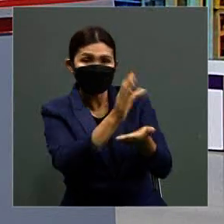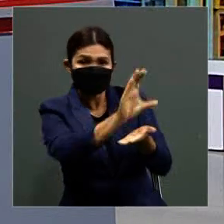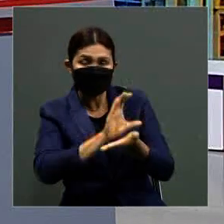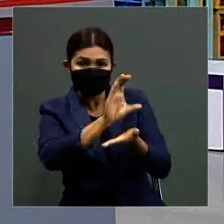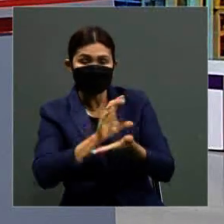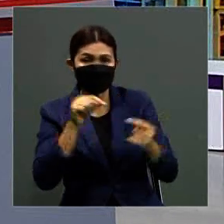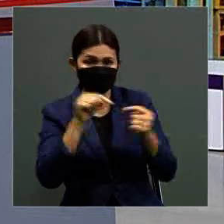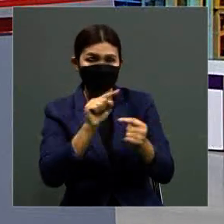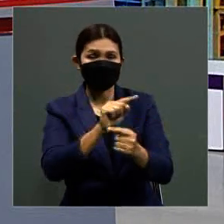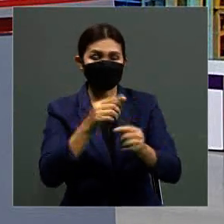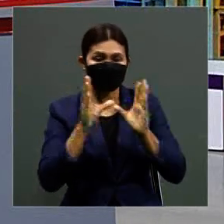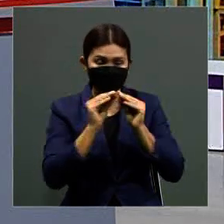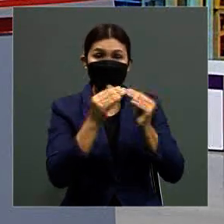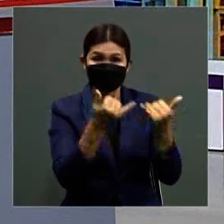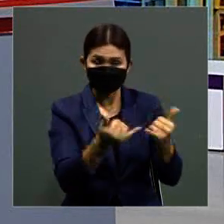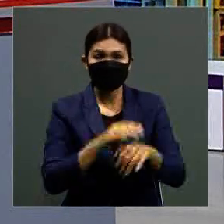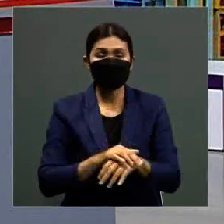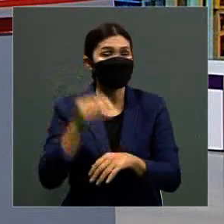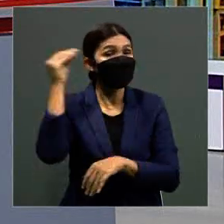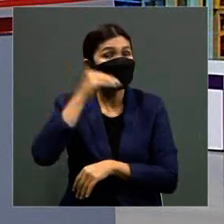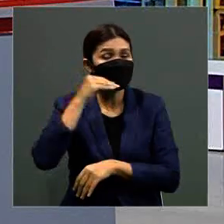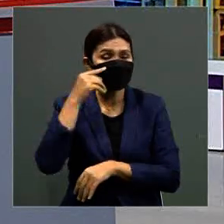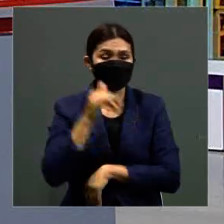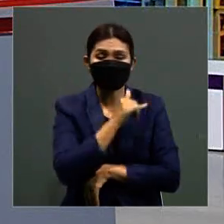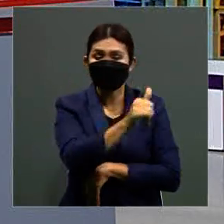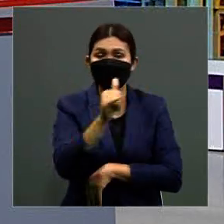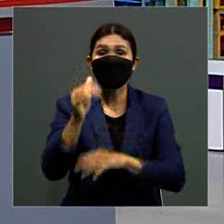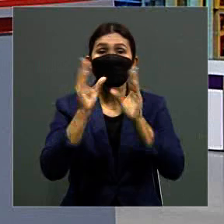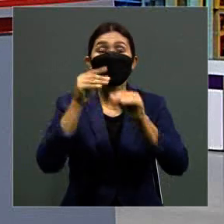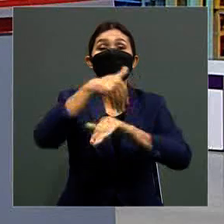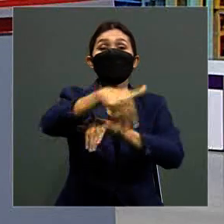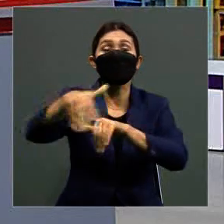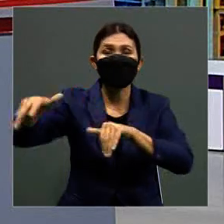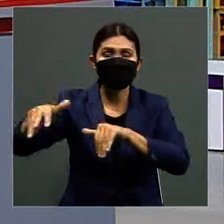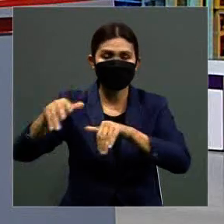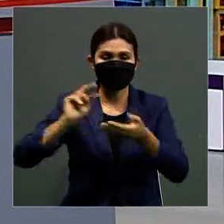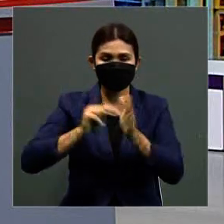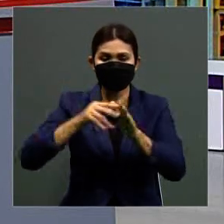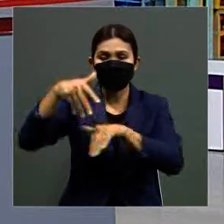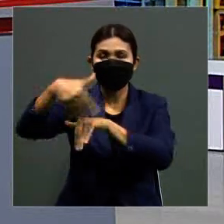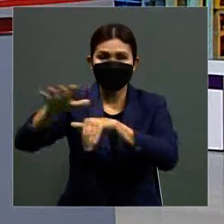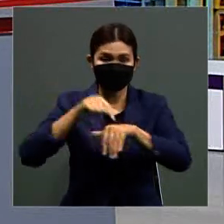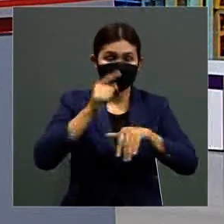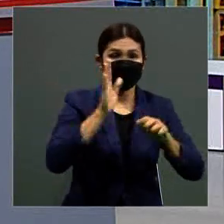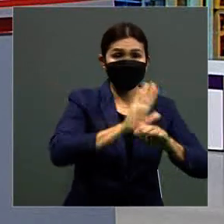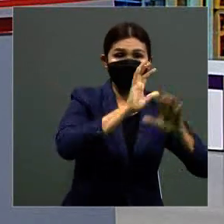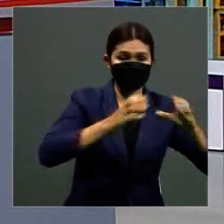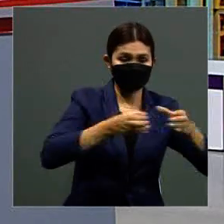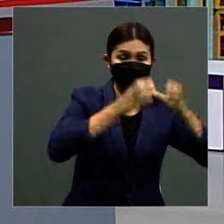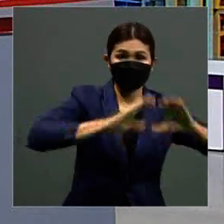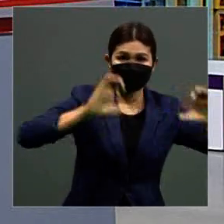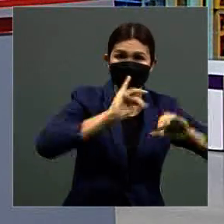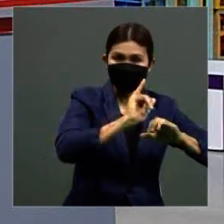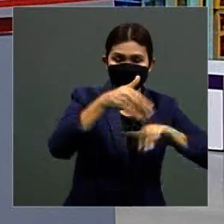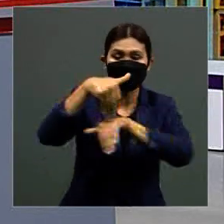ซึ่งส่วนใหญ่เนี่ยที่เวลาไปครมสัญจรแบบเนี้ยเวลาคุยนอกรอบก็จะเป็นผู้ประกอบการเป็นเรื่องของในพื้น